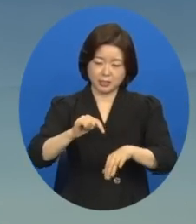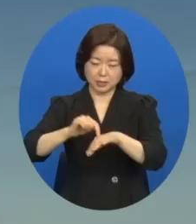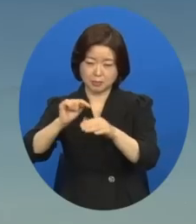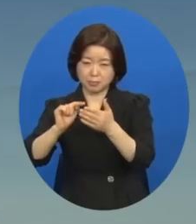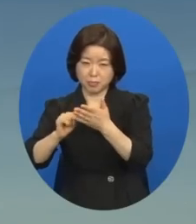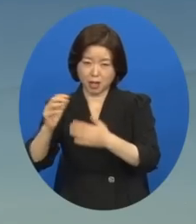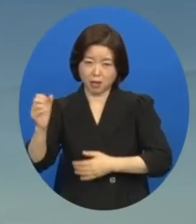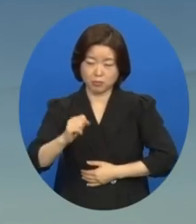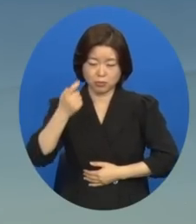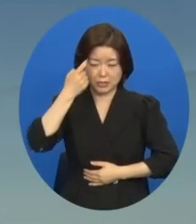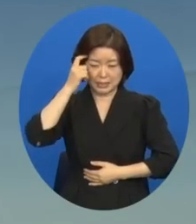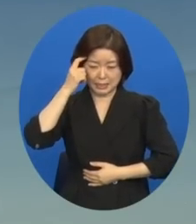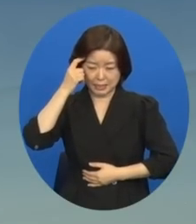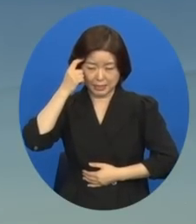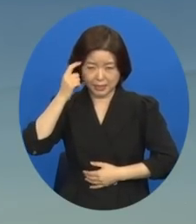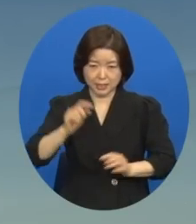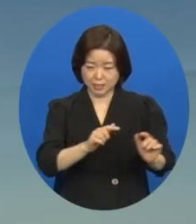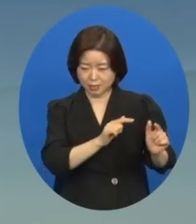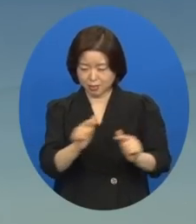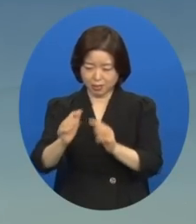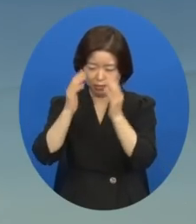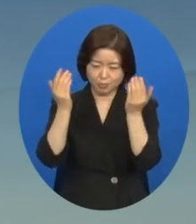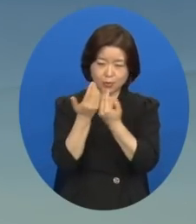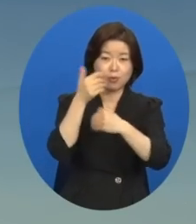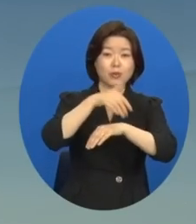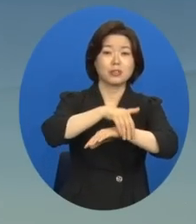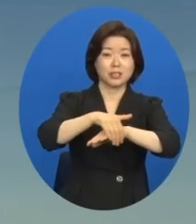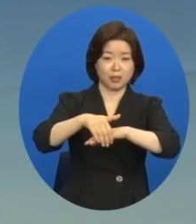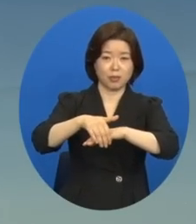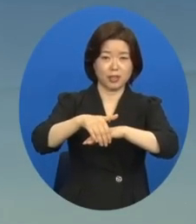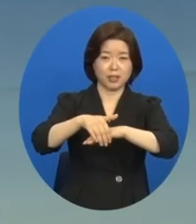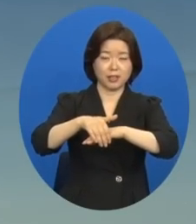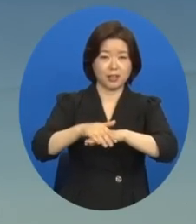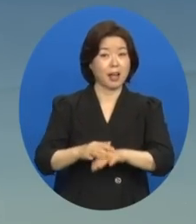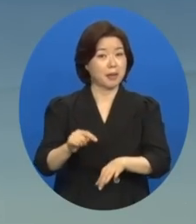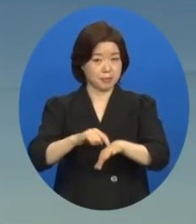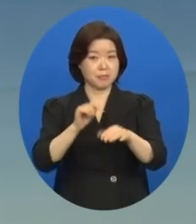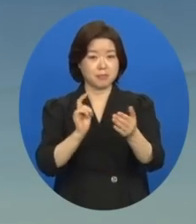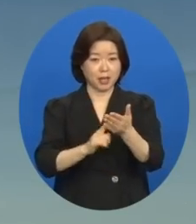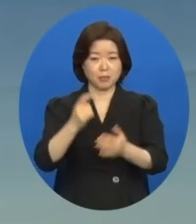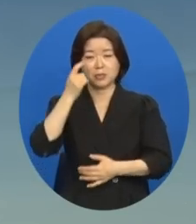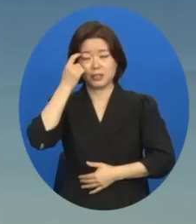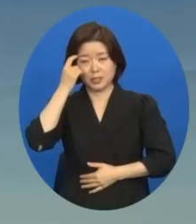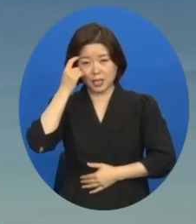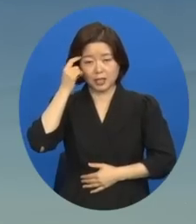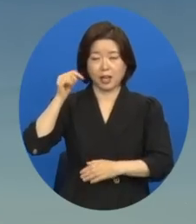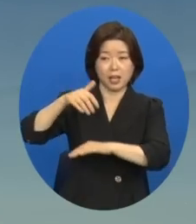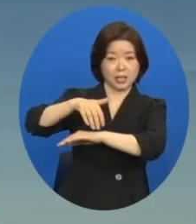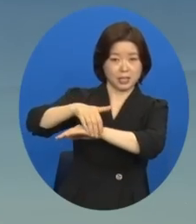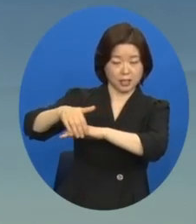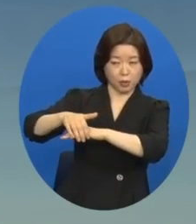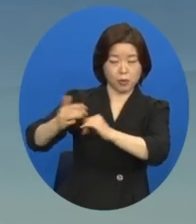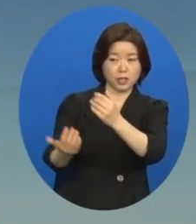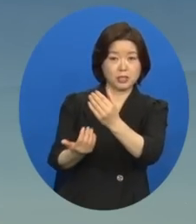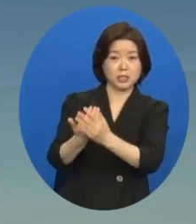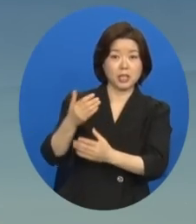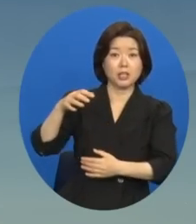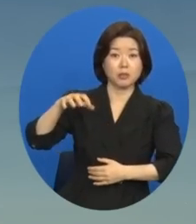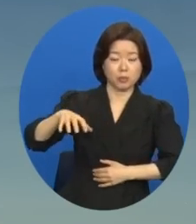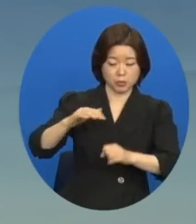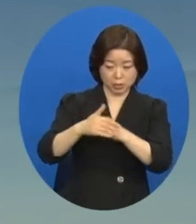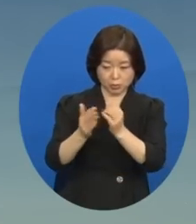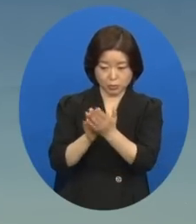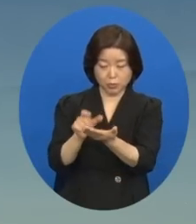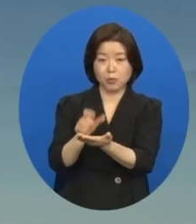마음으로 생각하는 모든 계획이, 마음은 생각과 계획이 일어나는 곳이라고 성경은 말하고